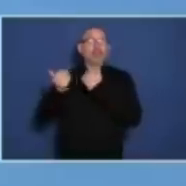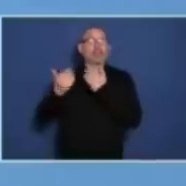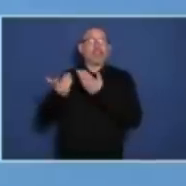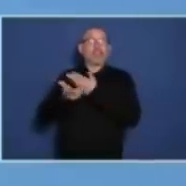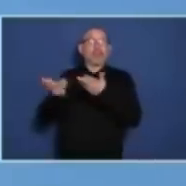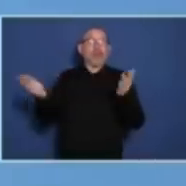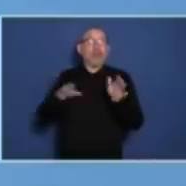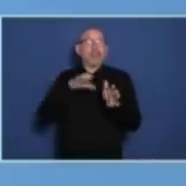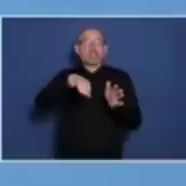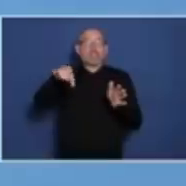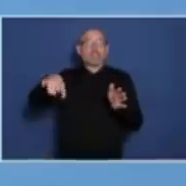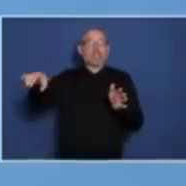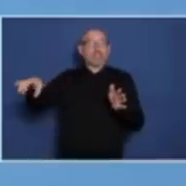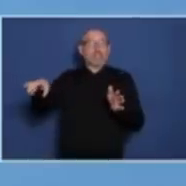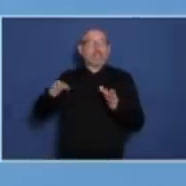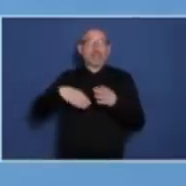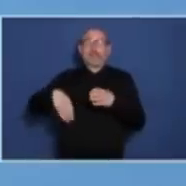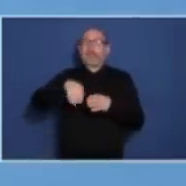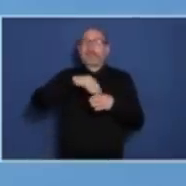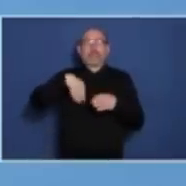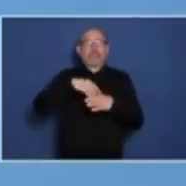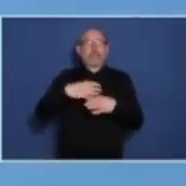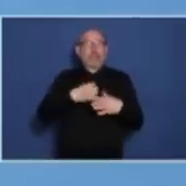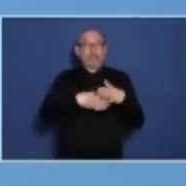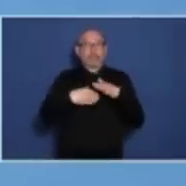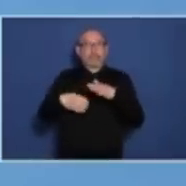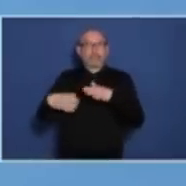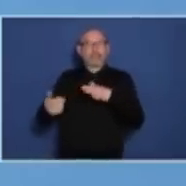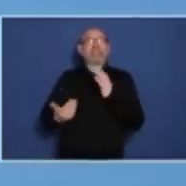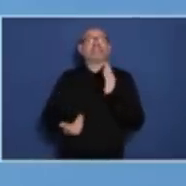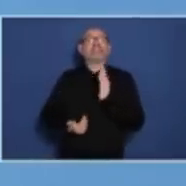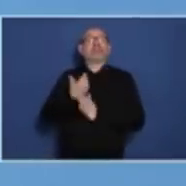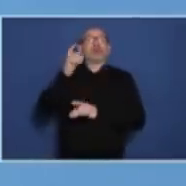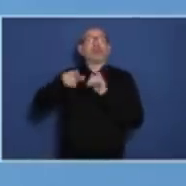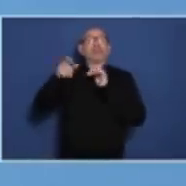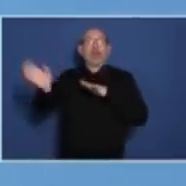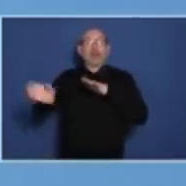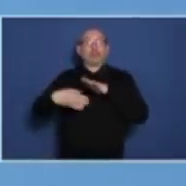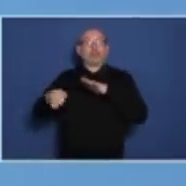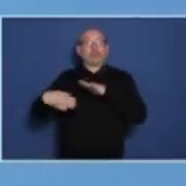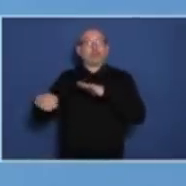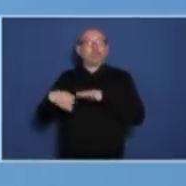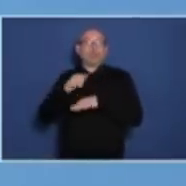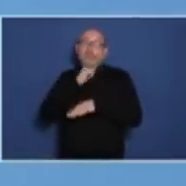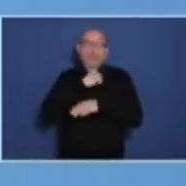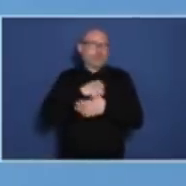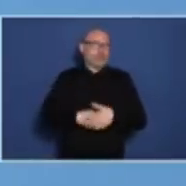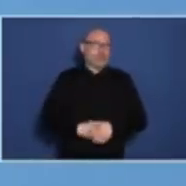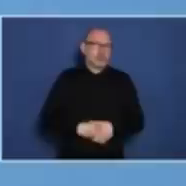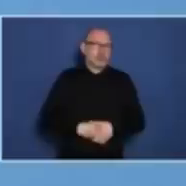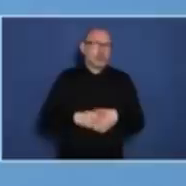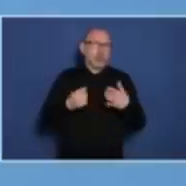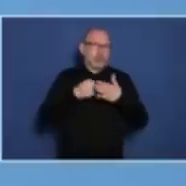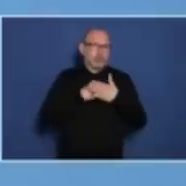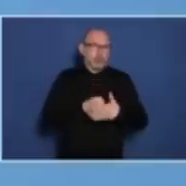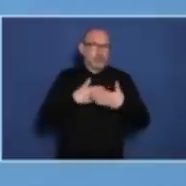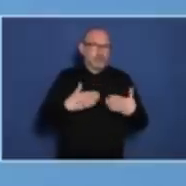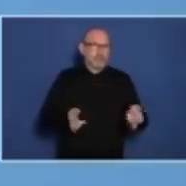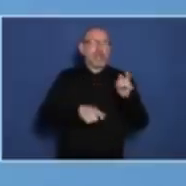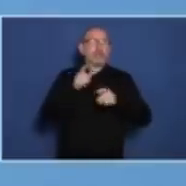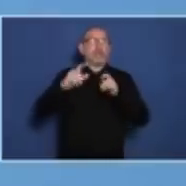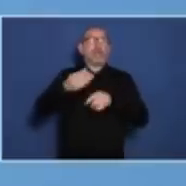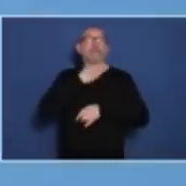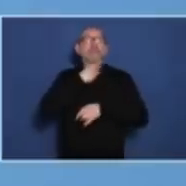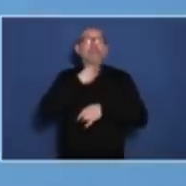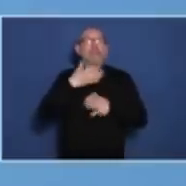die in Rede stehen, werden grundsätzlich intern besetzt, sprich es ist kein neues Personal eingestellt worden. Außerdem muss man betonen, die Prüfung von Personalbedarf